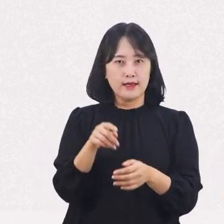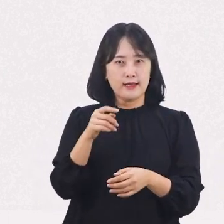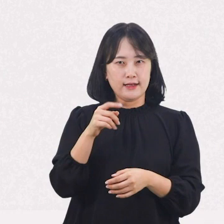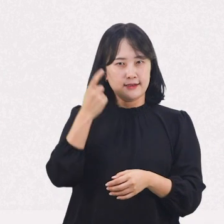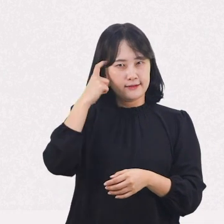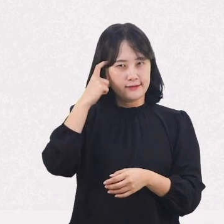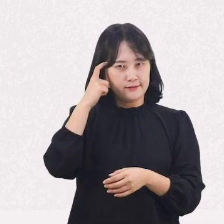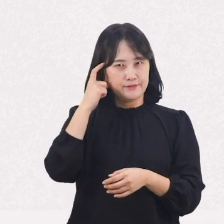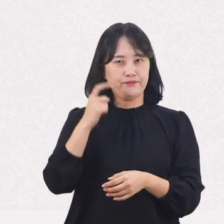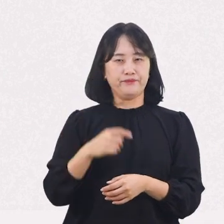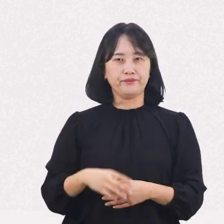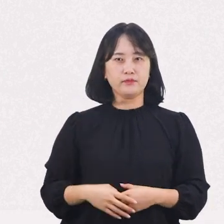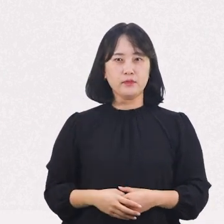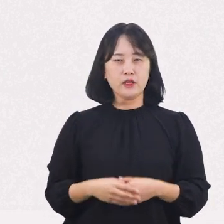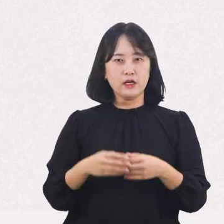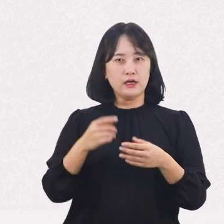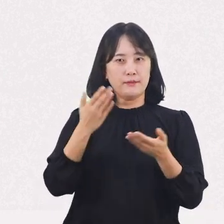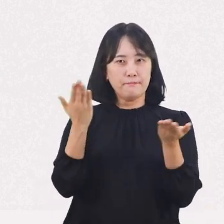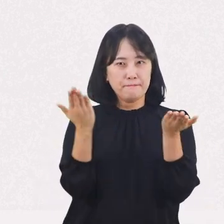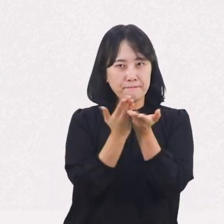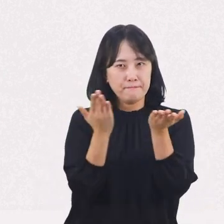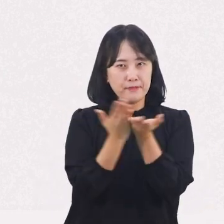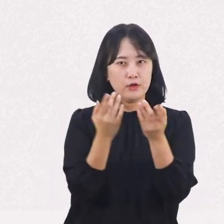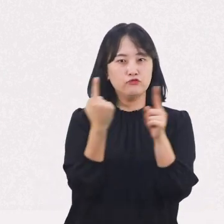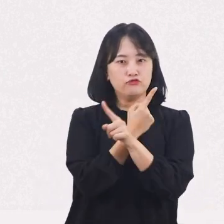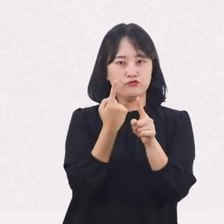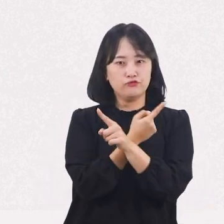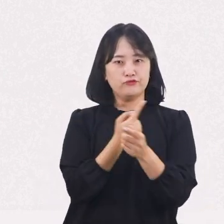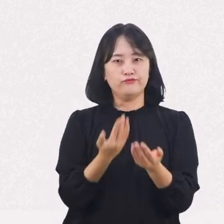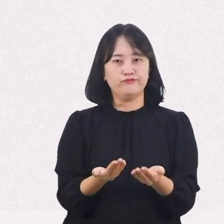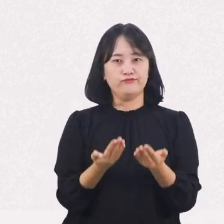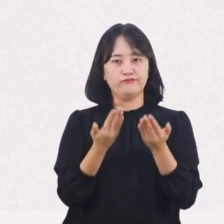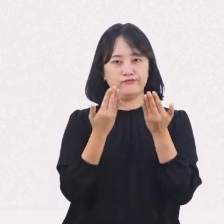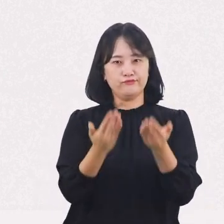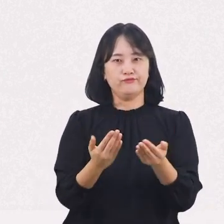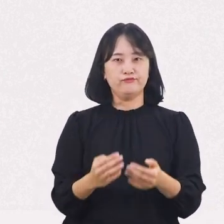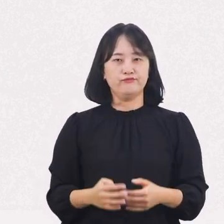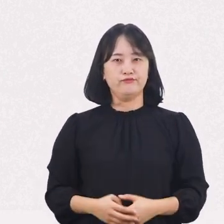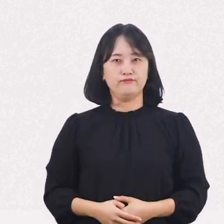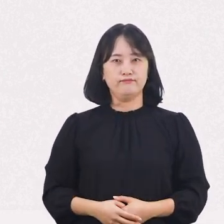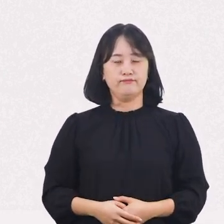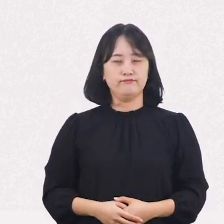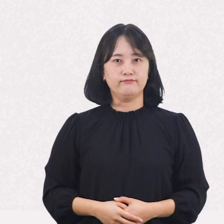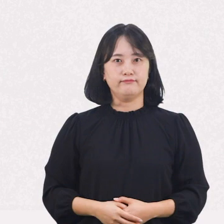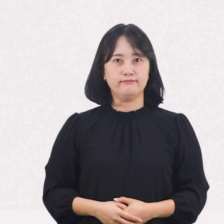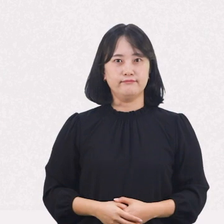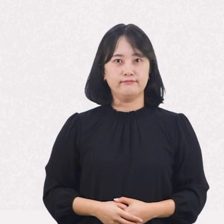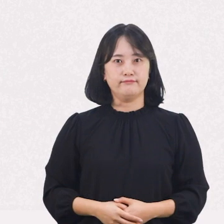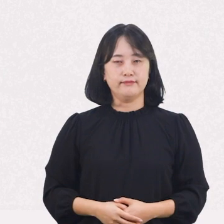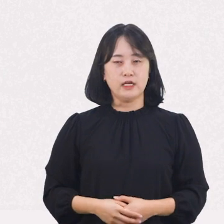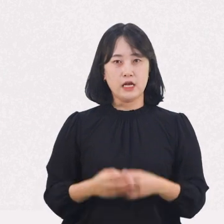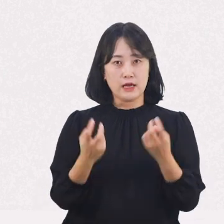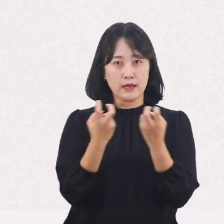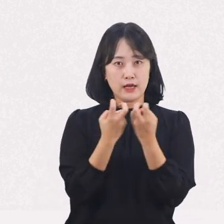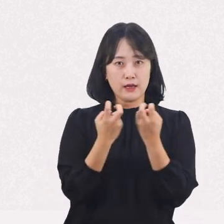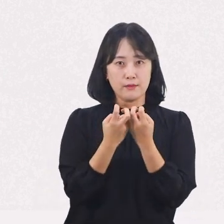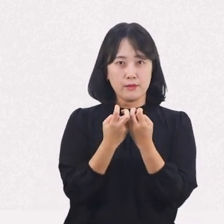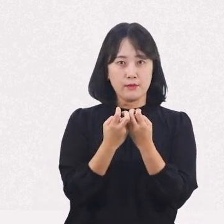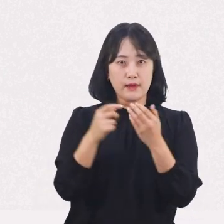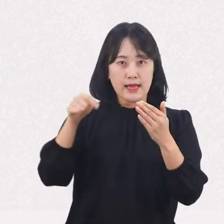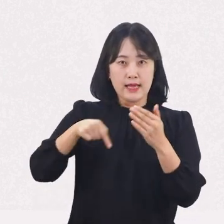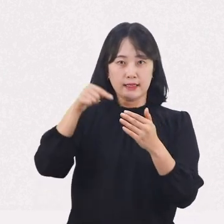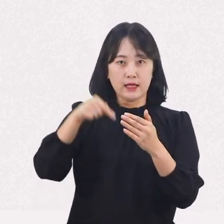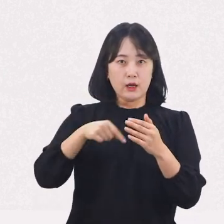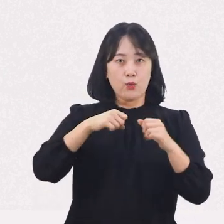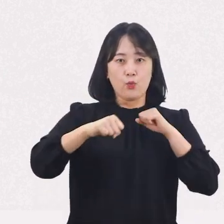교수 자료를 장애 학생 수준에 맞게 수정하여 제시하는 것을 말합니다. 교수 방법의 수정은 크게 교수